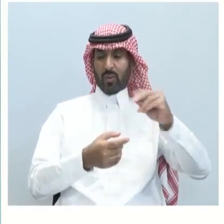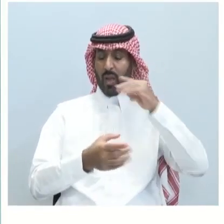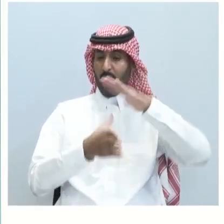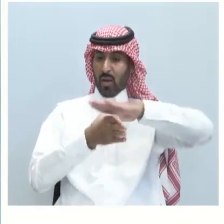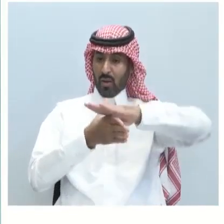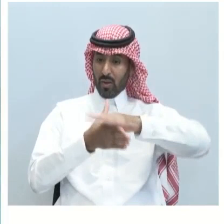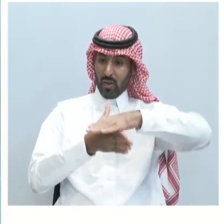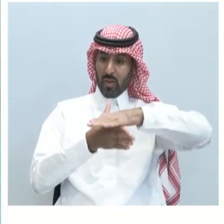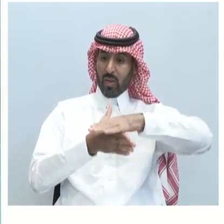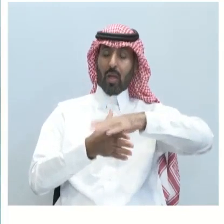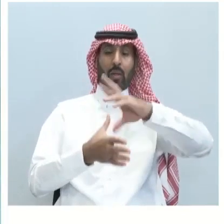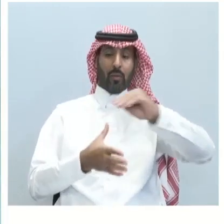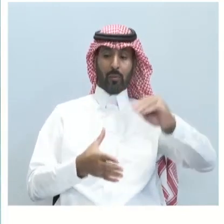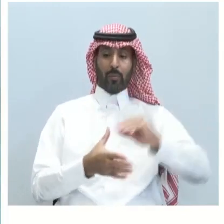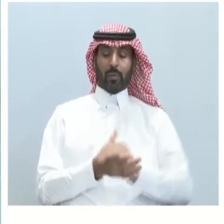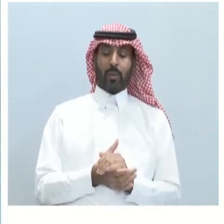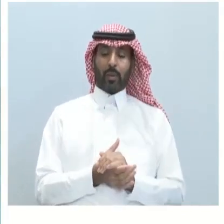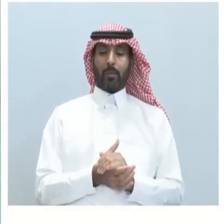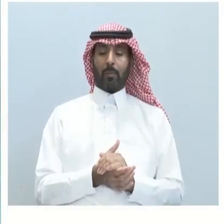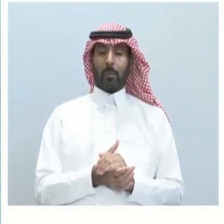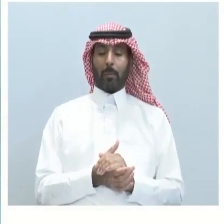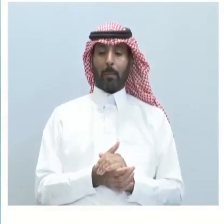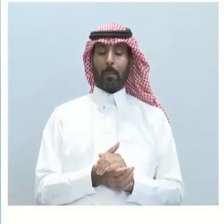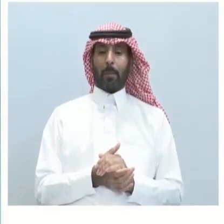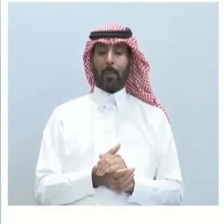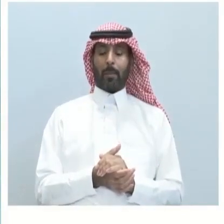وضعنا على حسب ايش على حسب مبدا